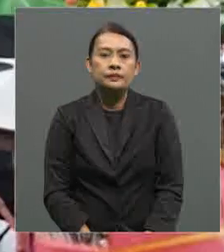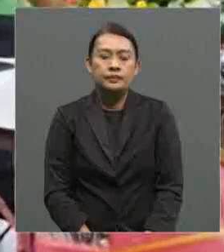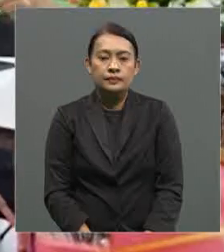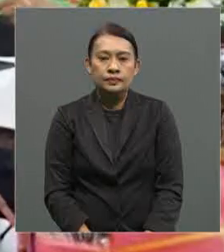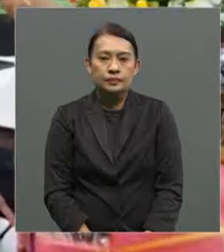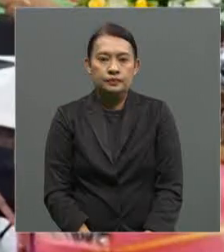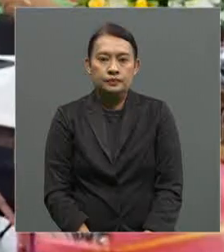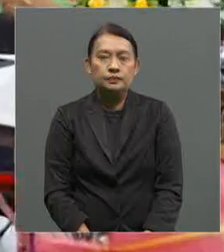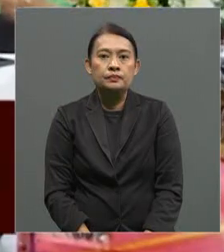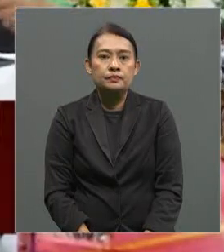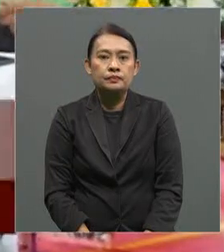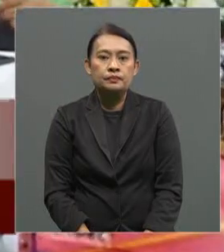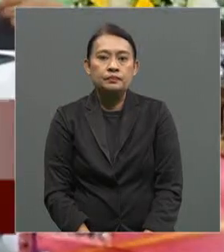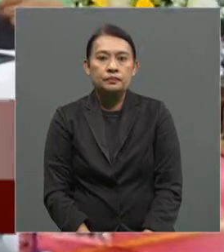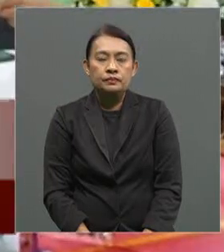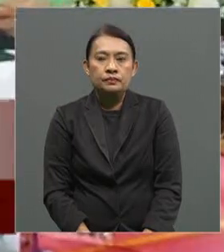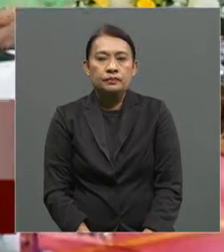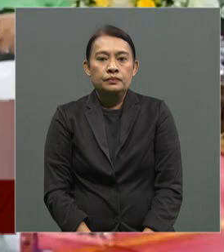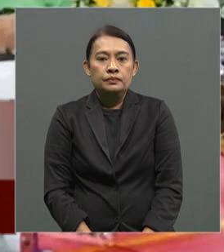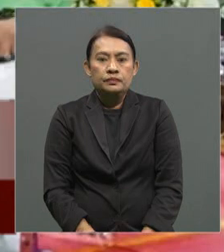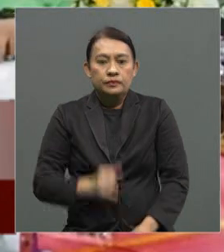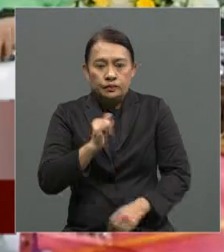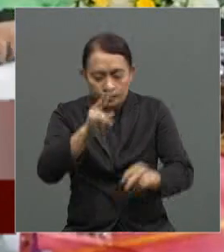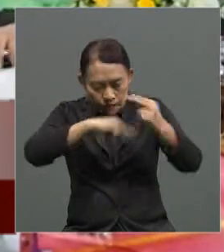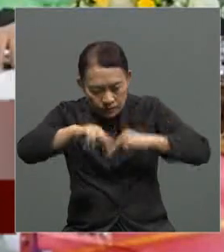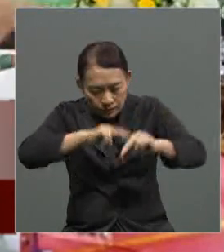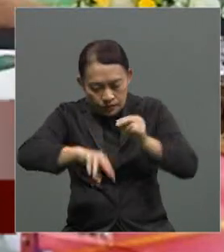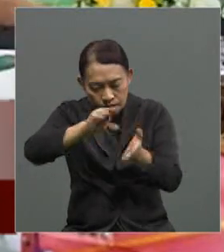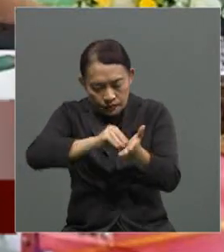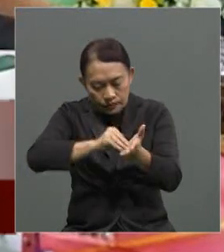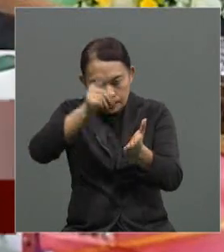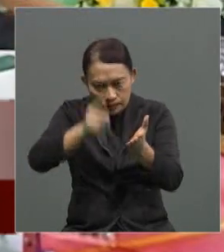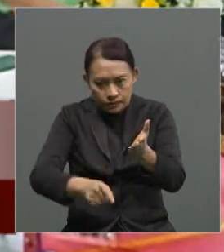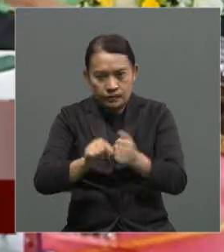ที่ว่าให้เขาเข้าไปสำรวจเป็นจริงเป็นจังมากกว่านี้เพราะว่า